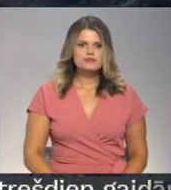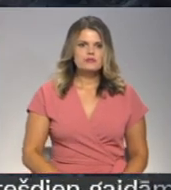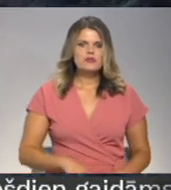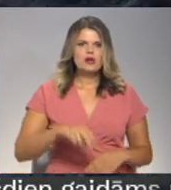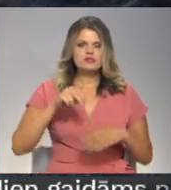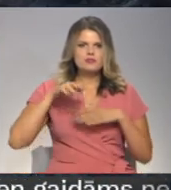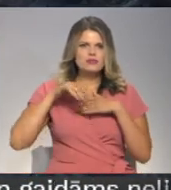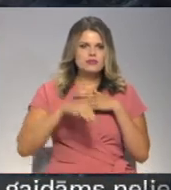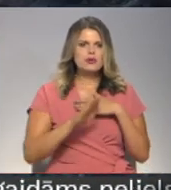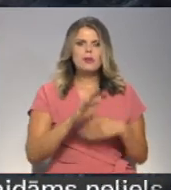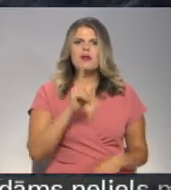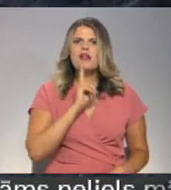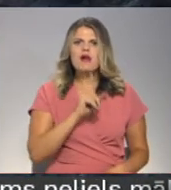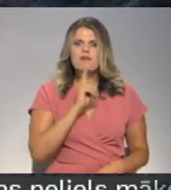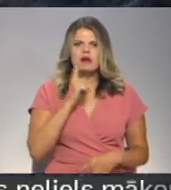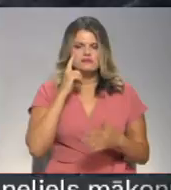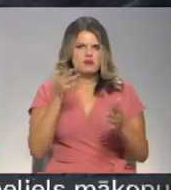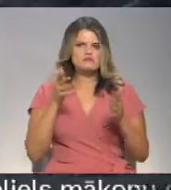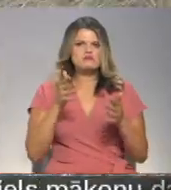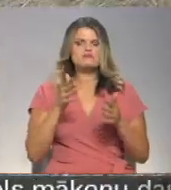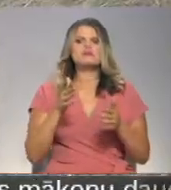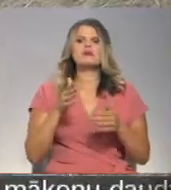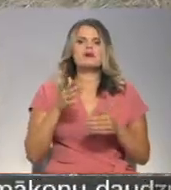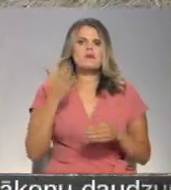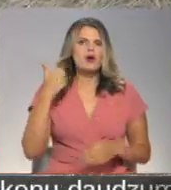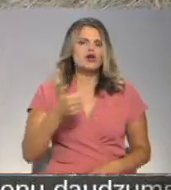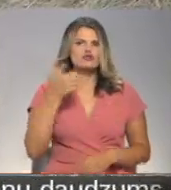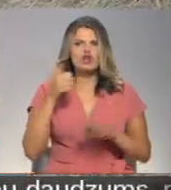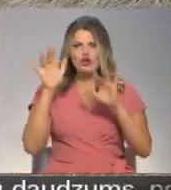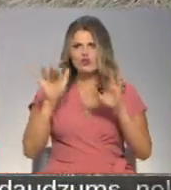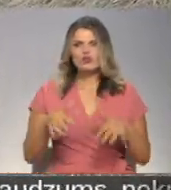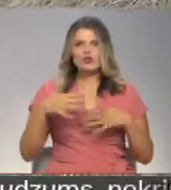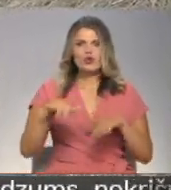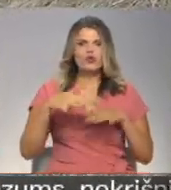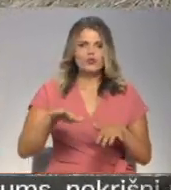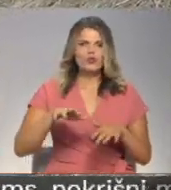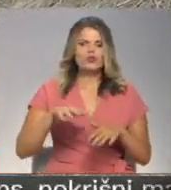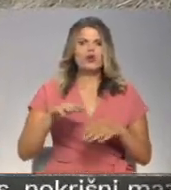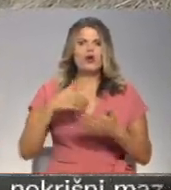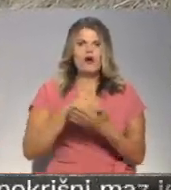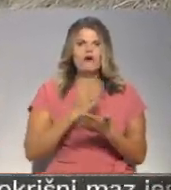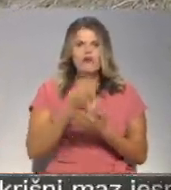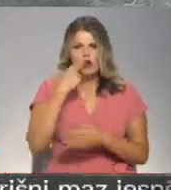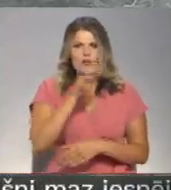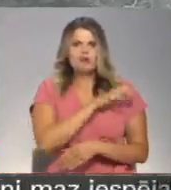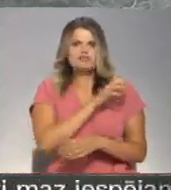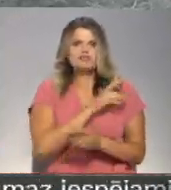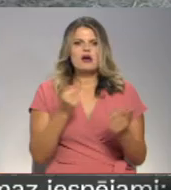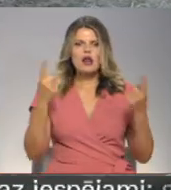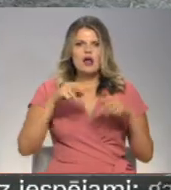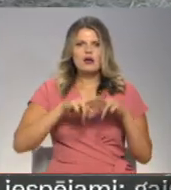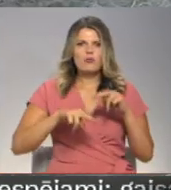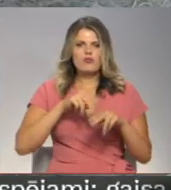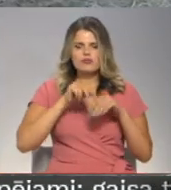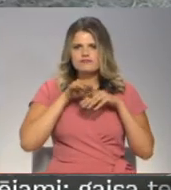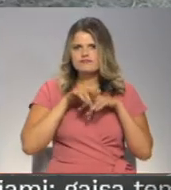Krasta erozija pie Liepājas visspilgtāk par sevi lika manīt pērnā gada rudenī, kad jūrā iegāzās daļa no cara laikā celtajiem Karostas